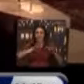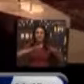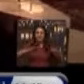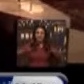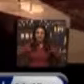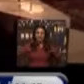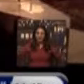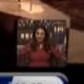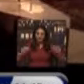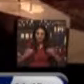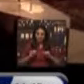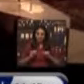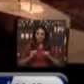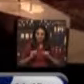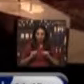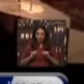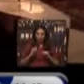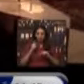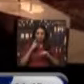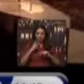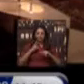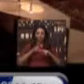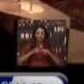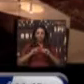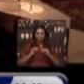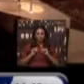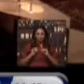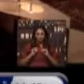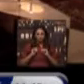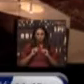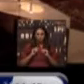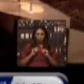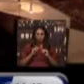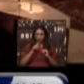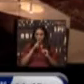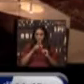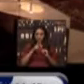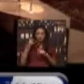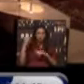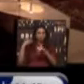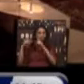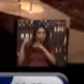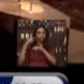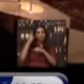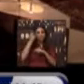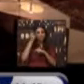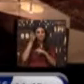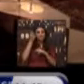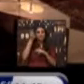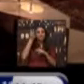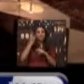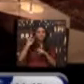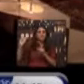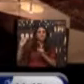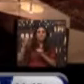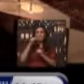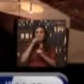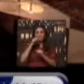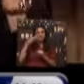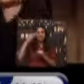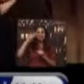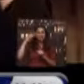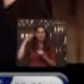ده تاليفه موضوع هميس وعروس النيل، مش ملهاش. لا لا لا، مش تاريخي، مش تاريخي، مش تاريخي. لا لا لا،